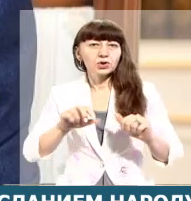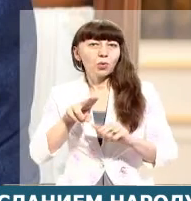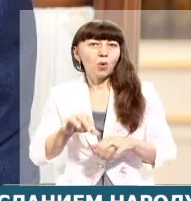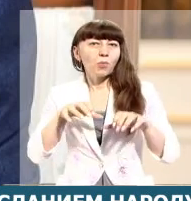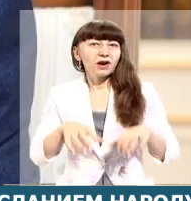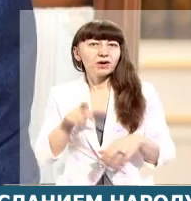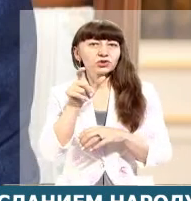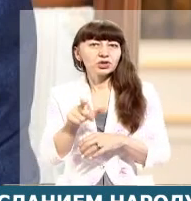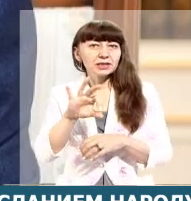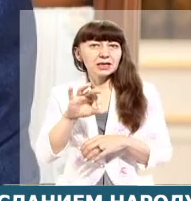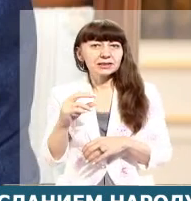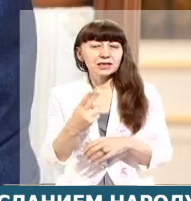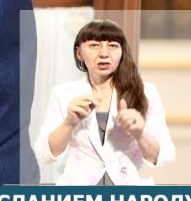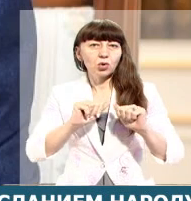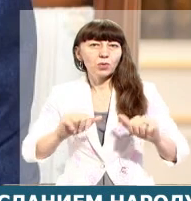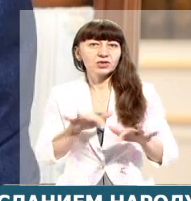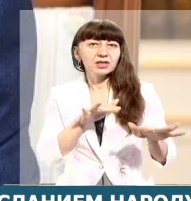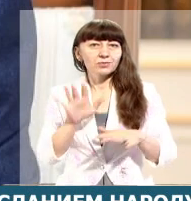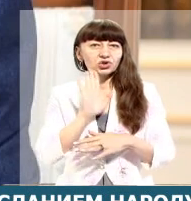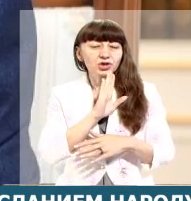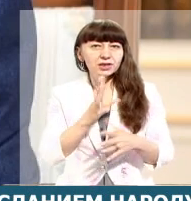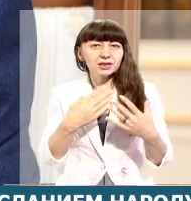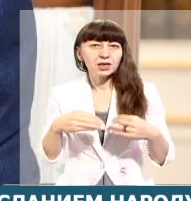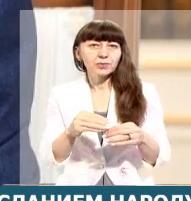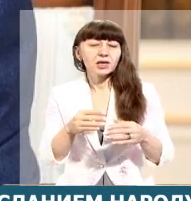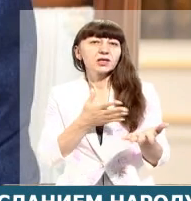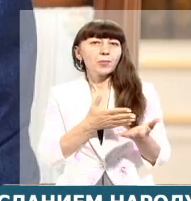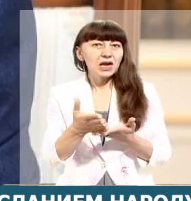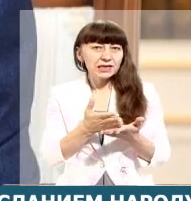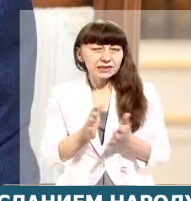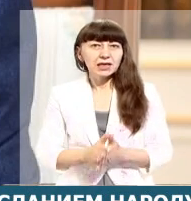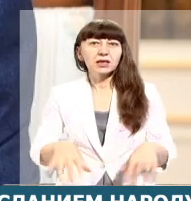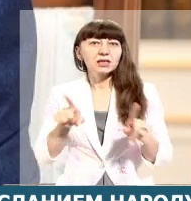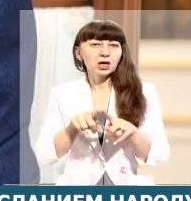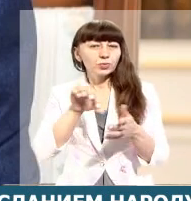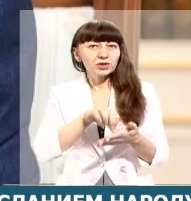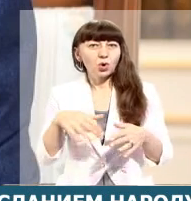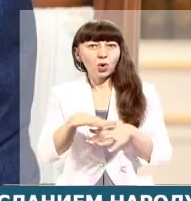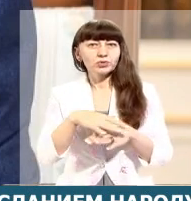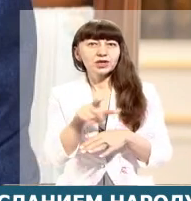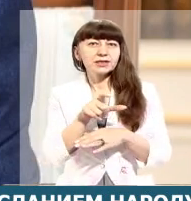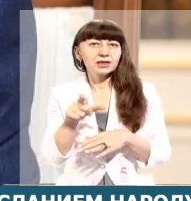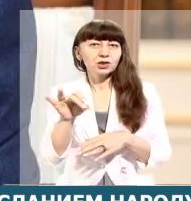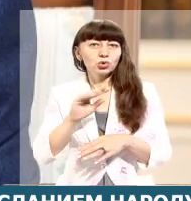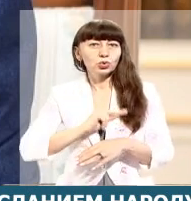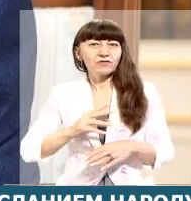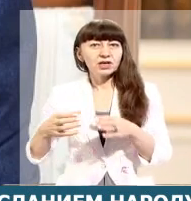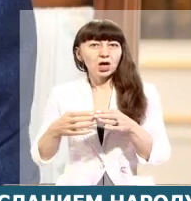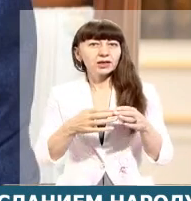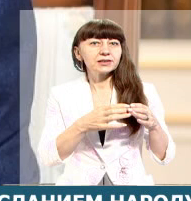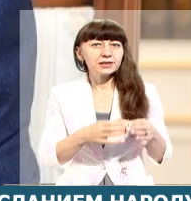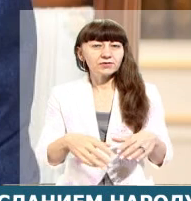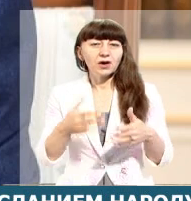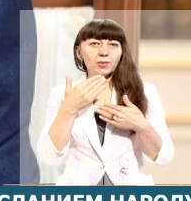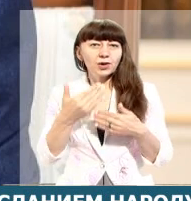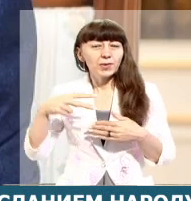правам человека, Национальной комиссии по делам женщин и семейно-демографической политики, а также представители общественности и трудовых коллективов.